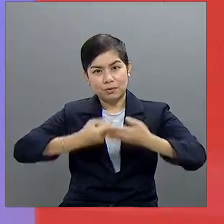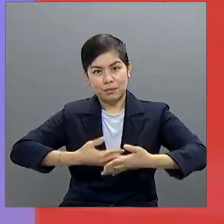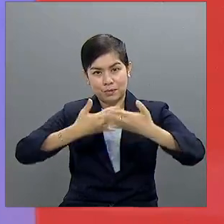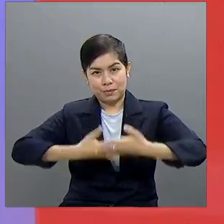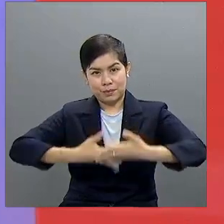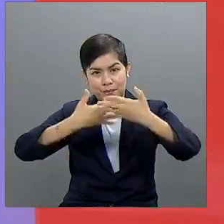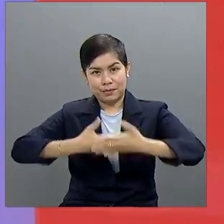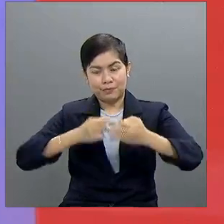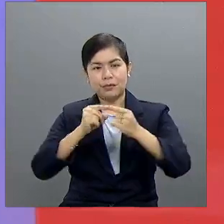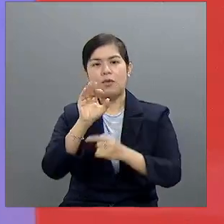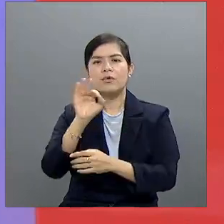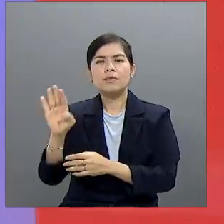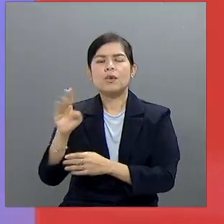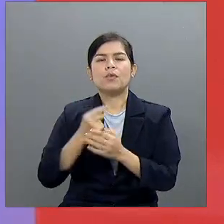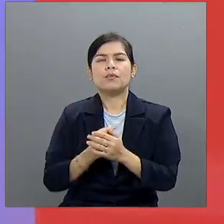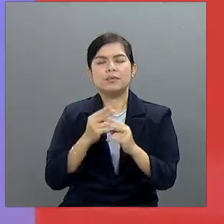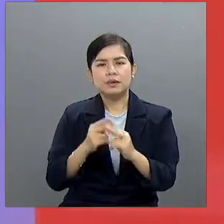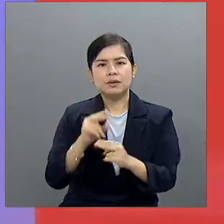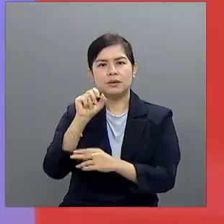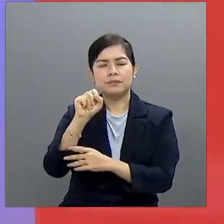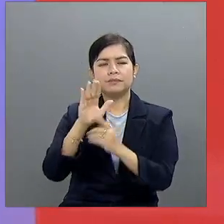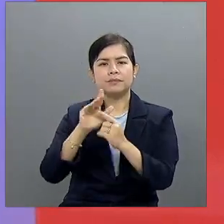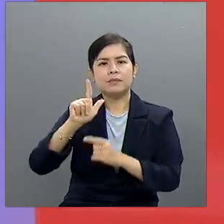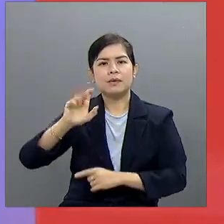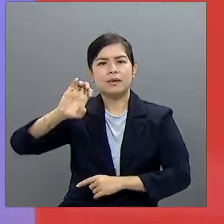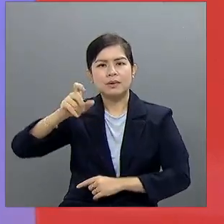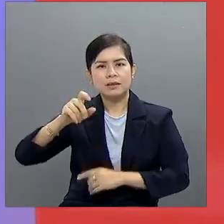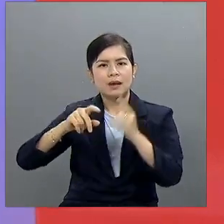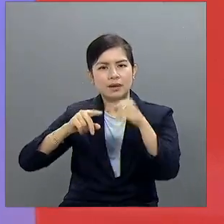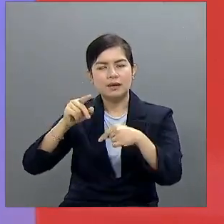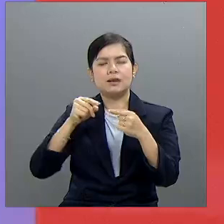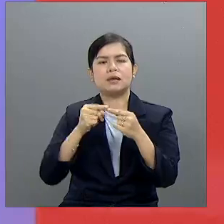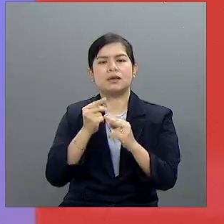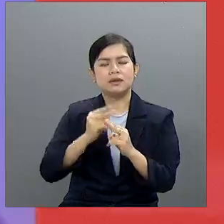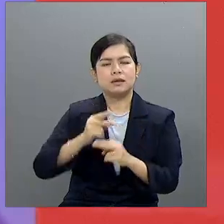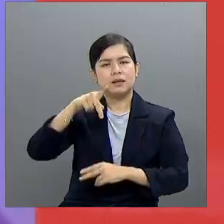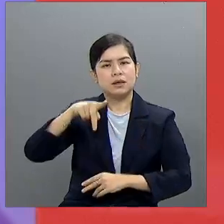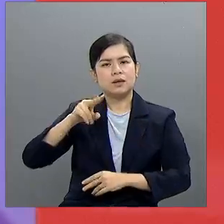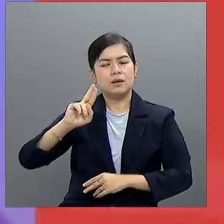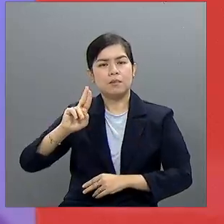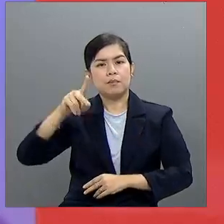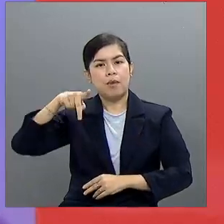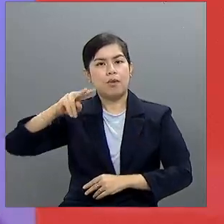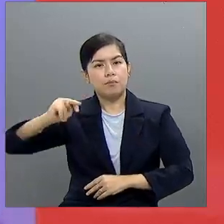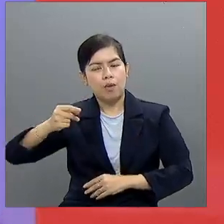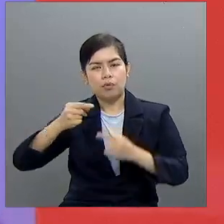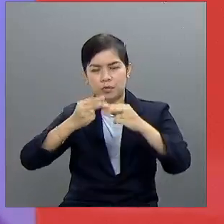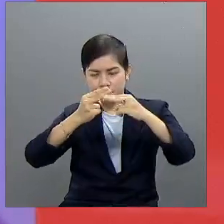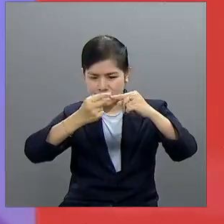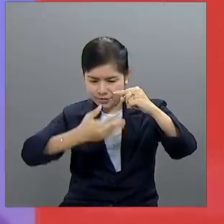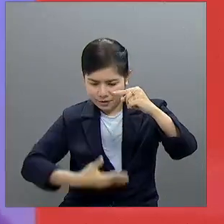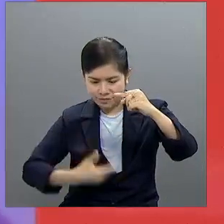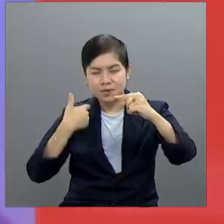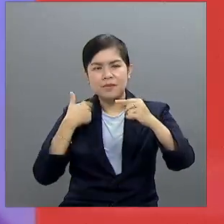ลีนะครับคุณรัชนีคุณทอทงนะครับแล้วก็คุณสมใจแล้วก็อีกหลายหลายท่านนะครับที่ทักทายกันมาทุก